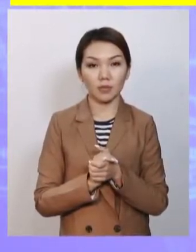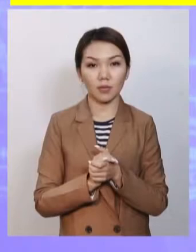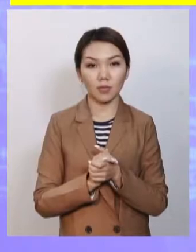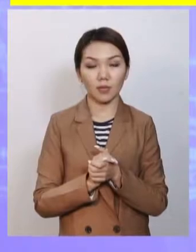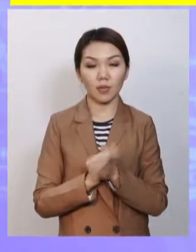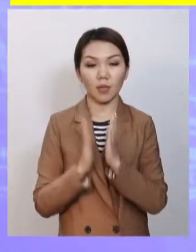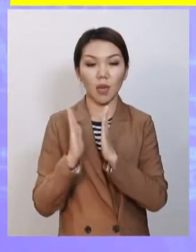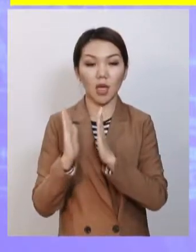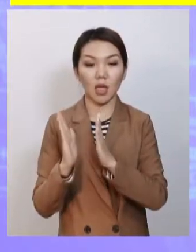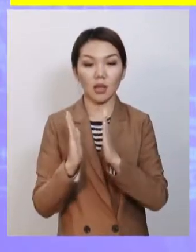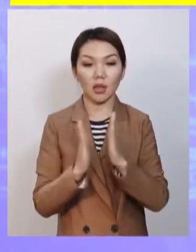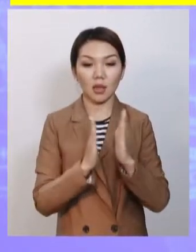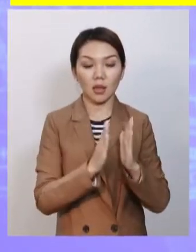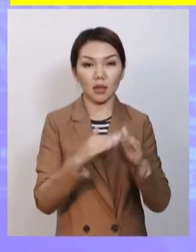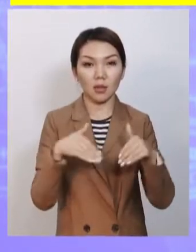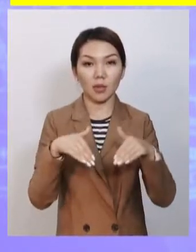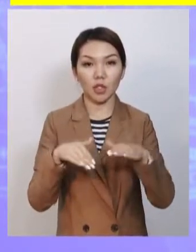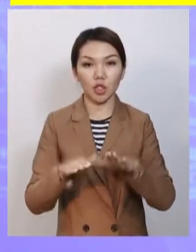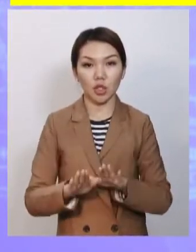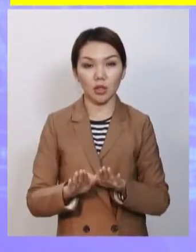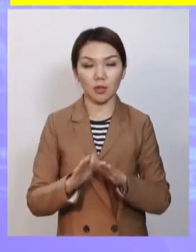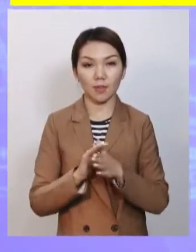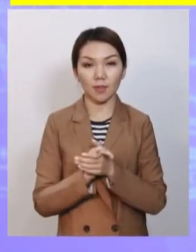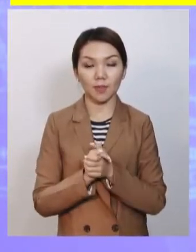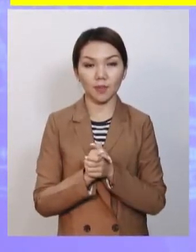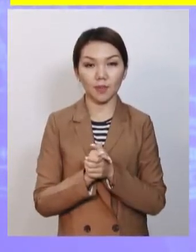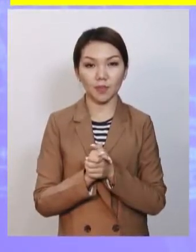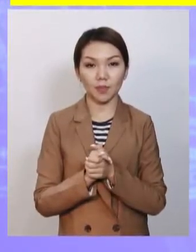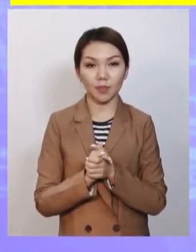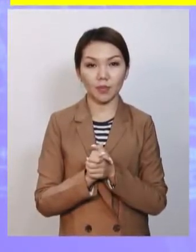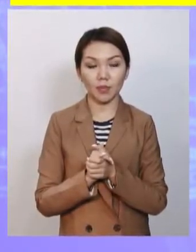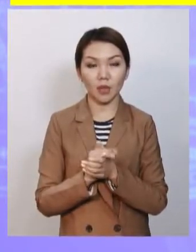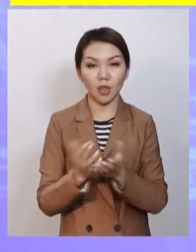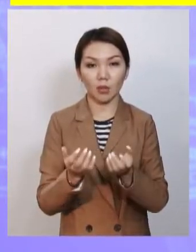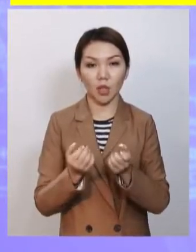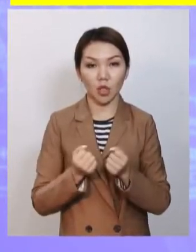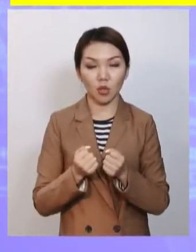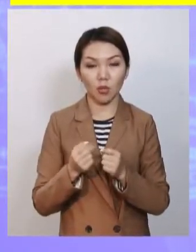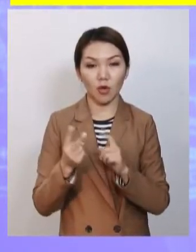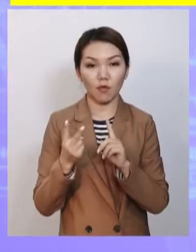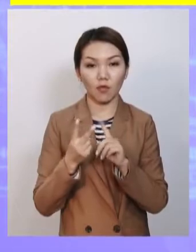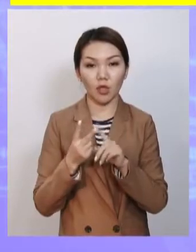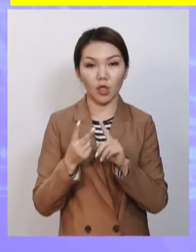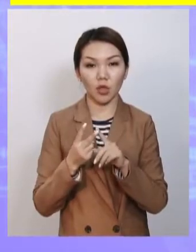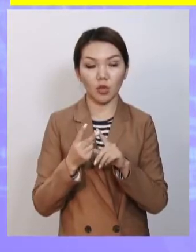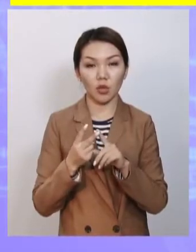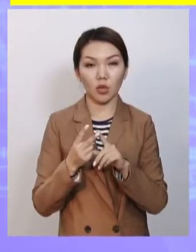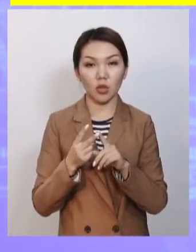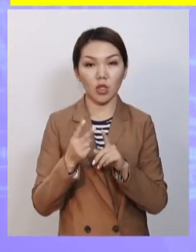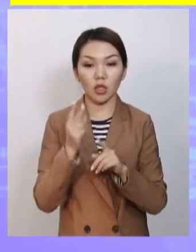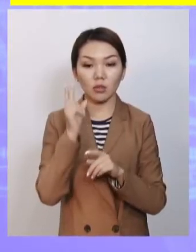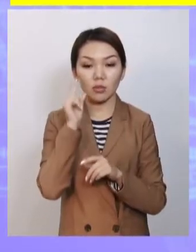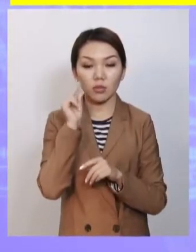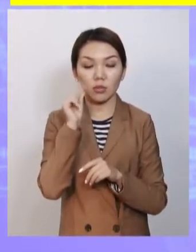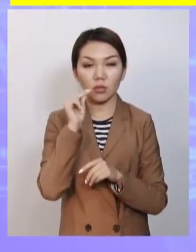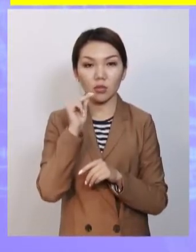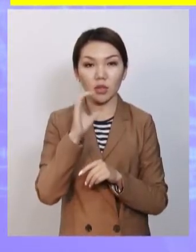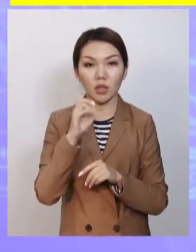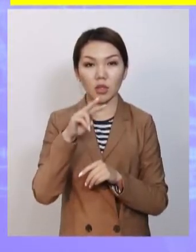алгоритм решения берем второе слагаемое из